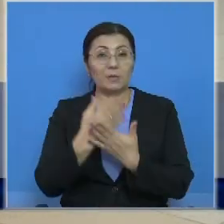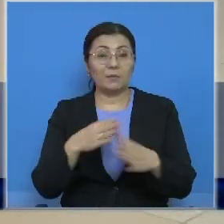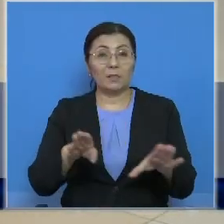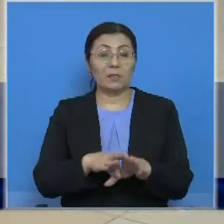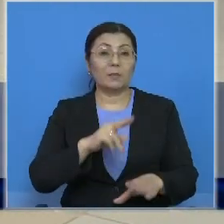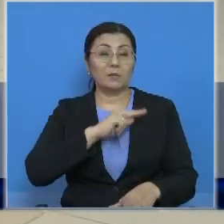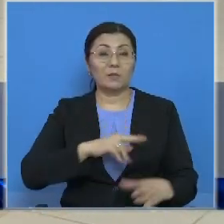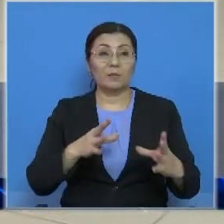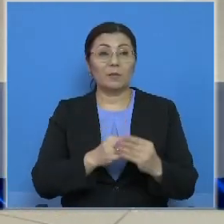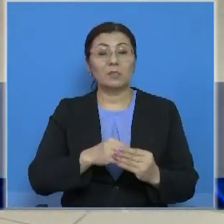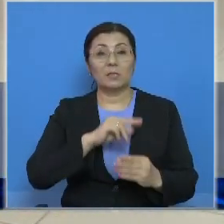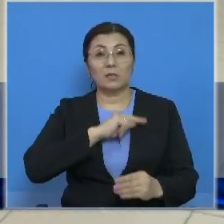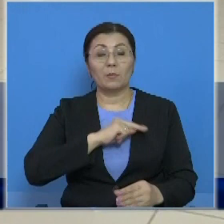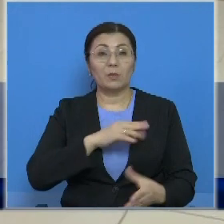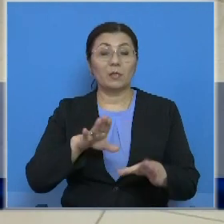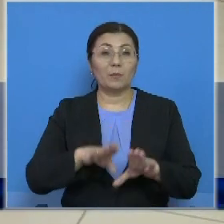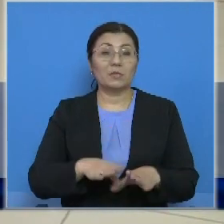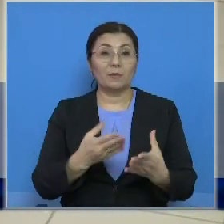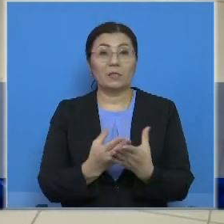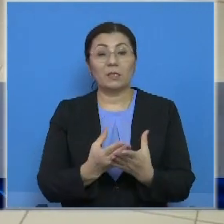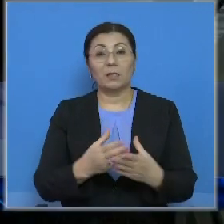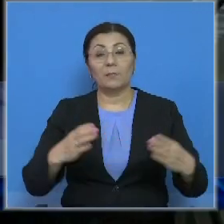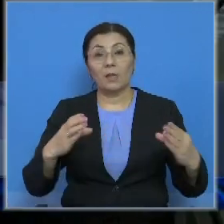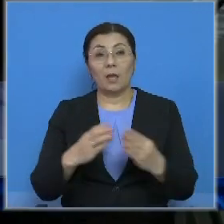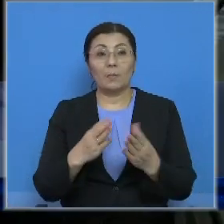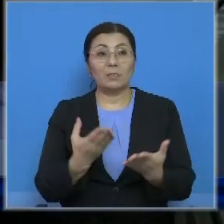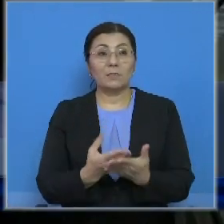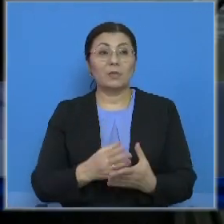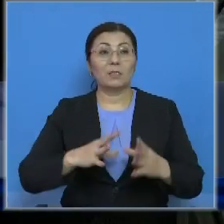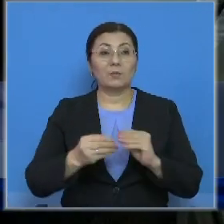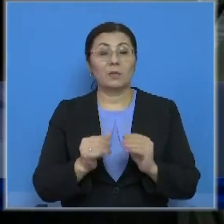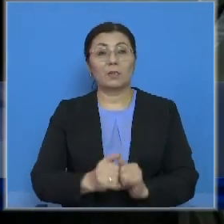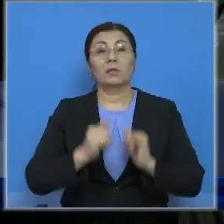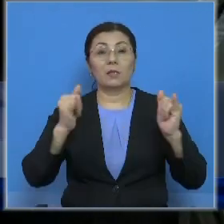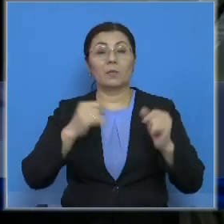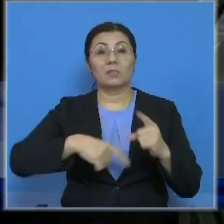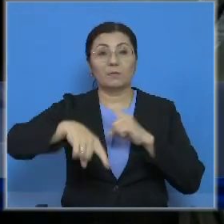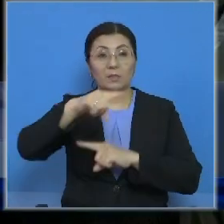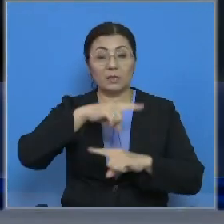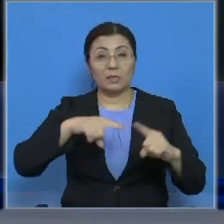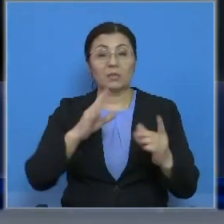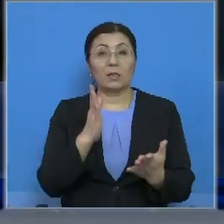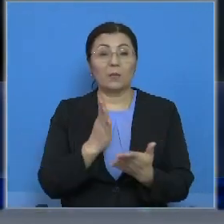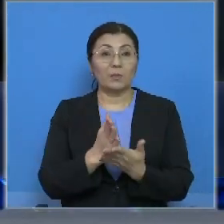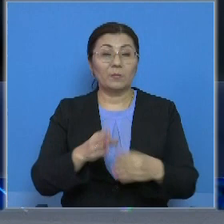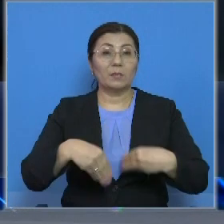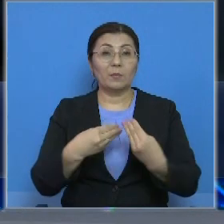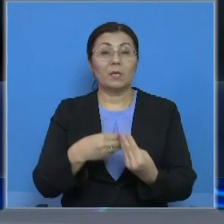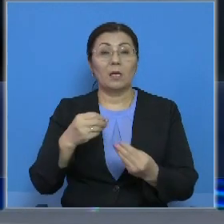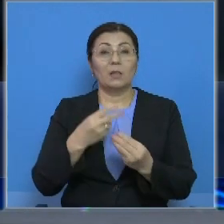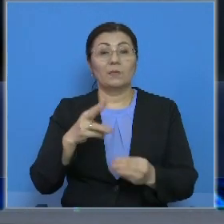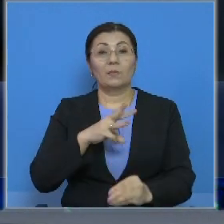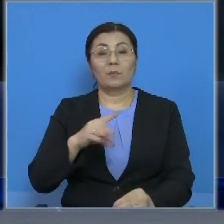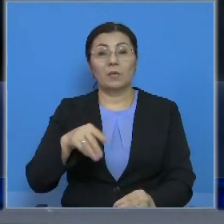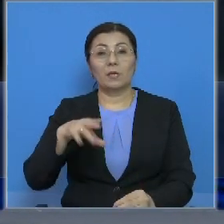совместной работы местных исполнительных органов и финансовых организаций. В целом, для развития малого и среднего бизнеса выделено около 12 миллиардов